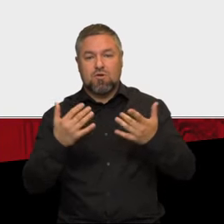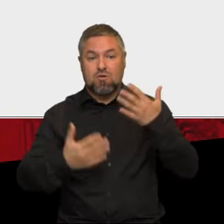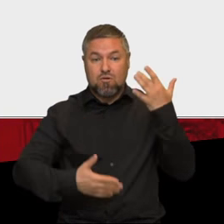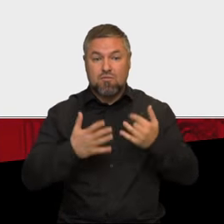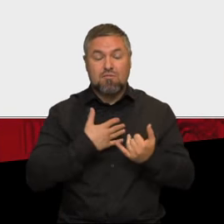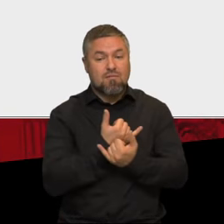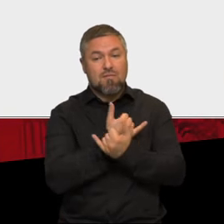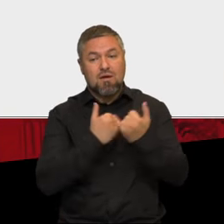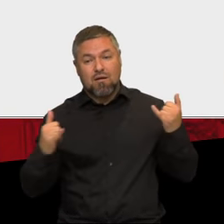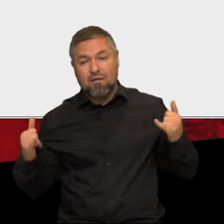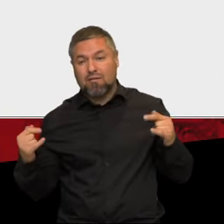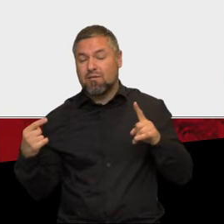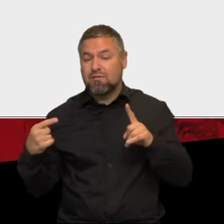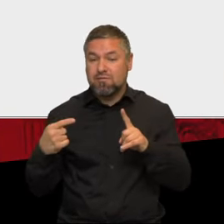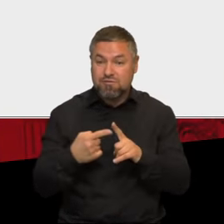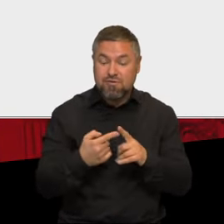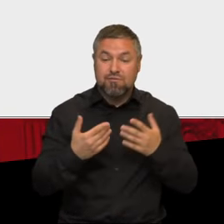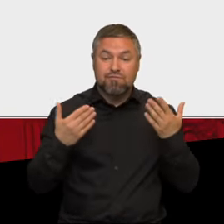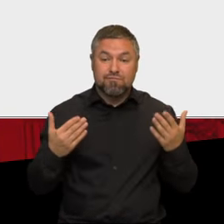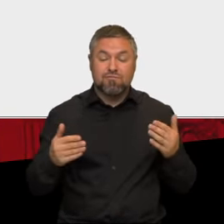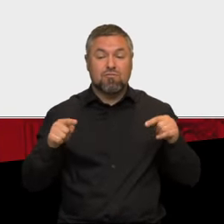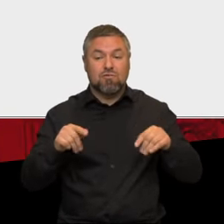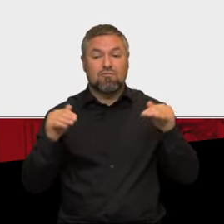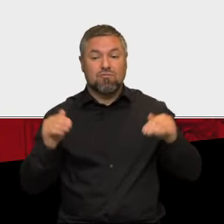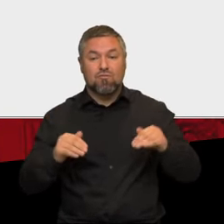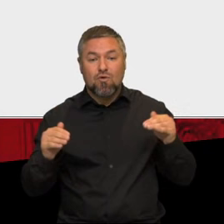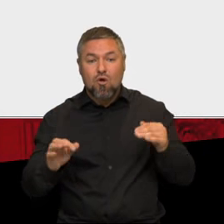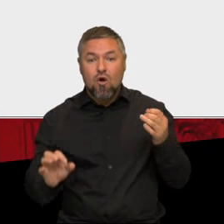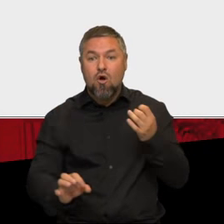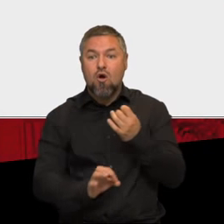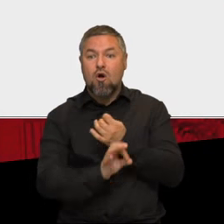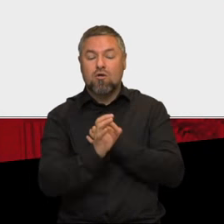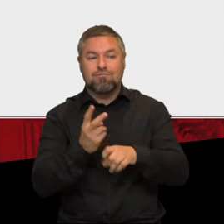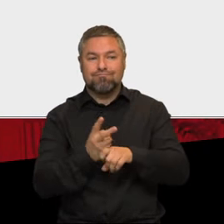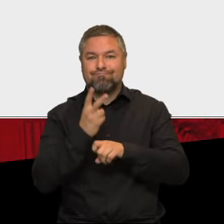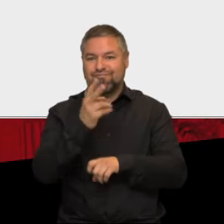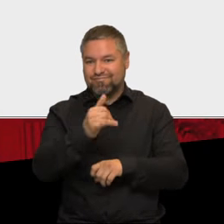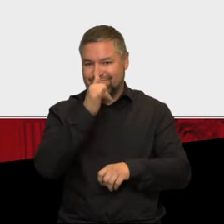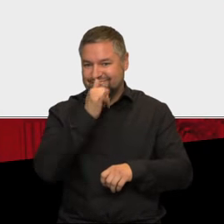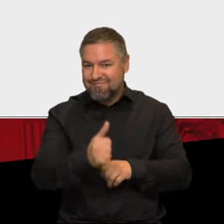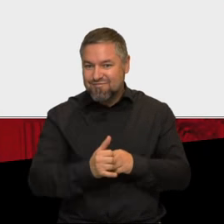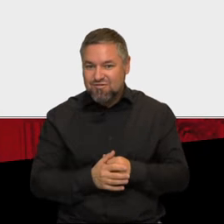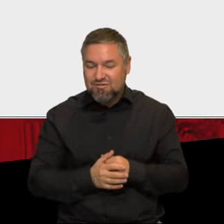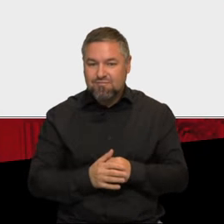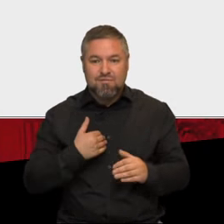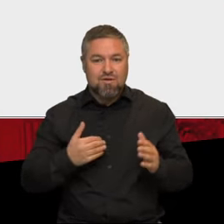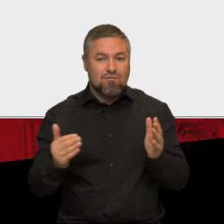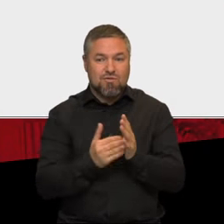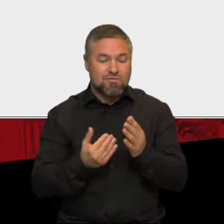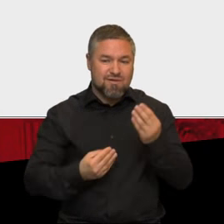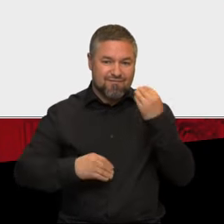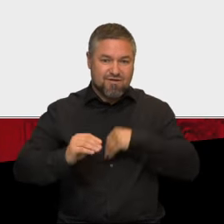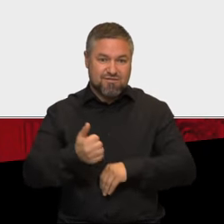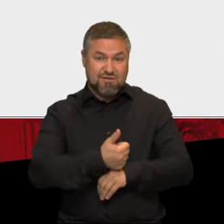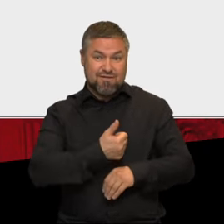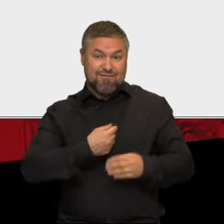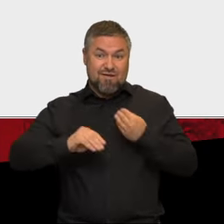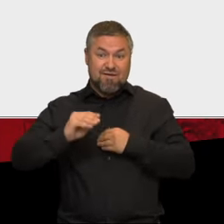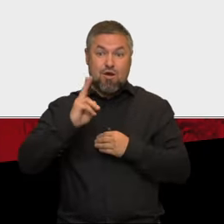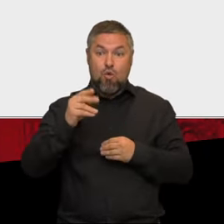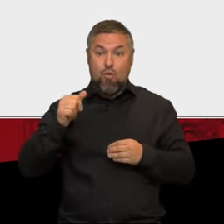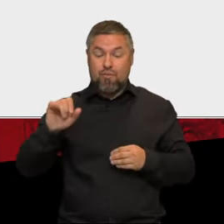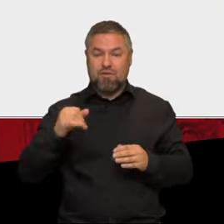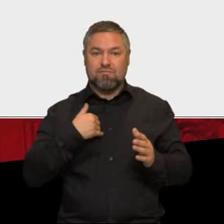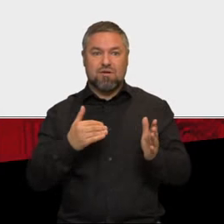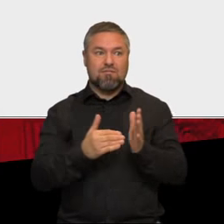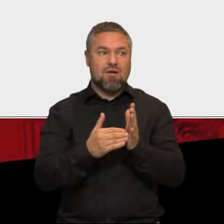innego typu wyzwania i niestety mogą one okazać się nie do przezwyciężenia. Potrzebujemy większej liczby qubitów niż obecnie mamy